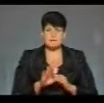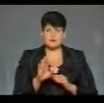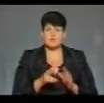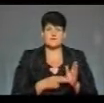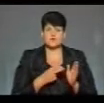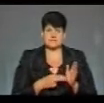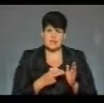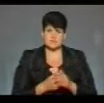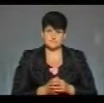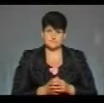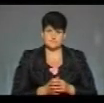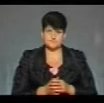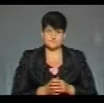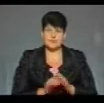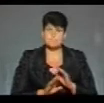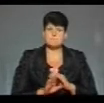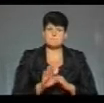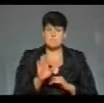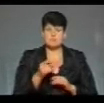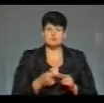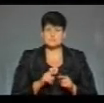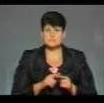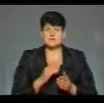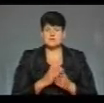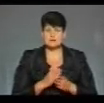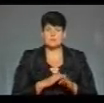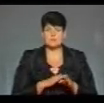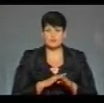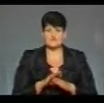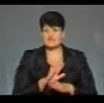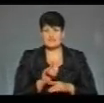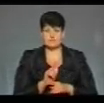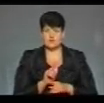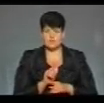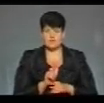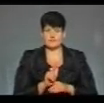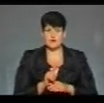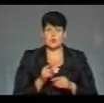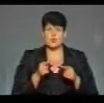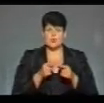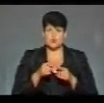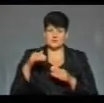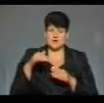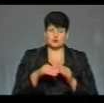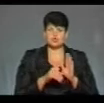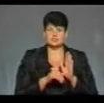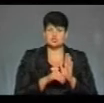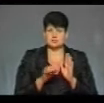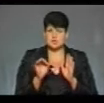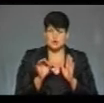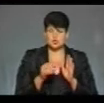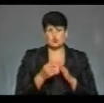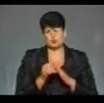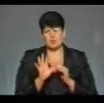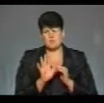вокзалі. Пандус – це є абсолютно ненормований, взагалі має бути кут нахилу до 6 градусів, взагалі до 5,